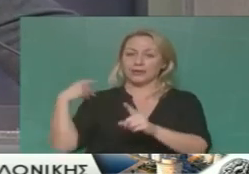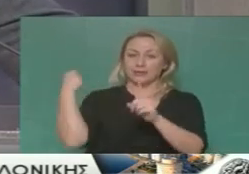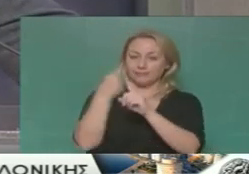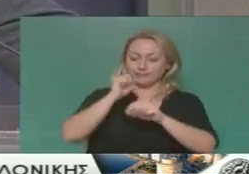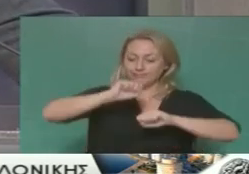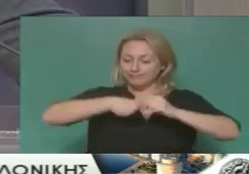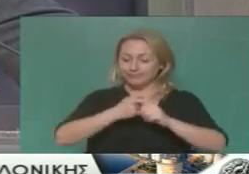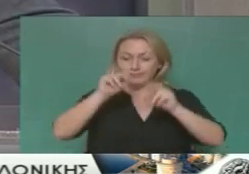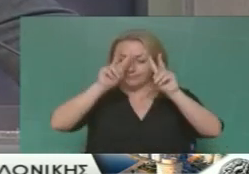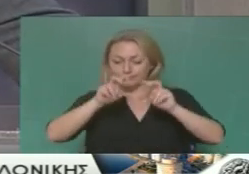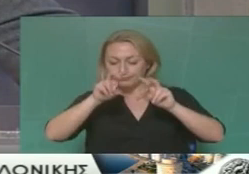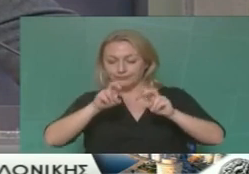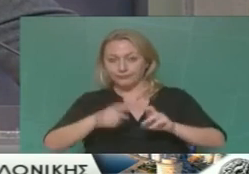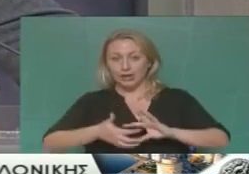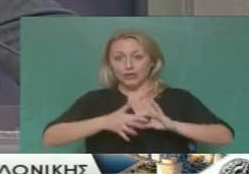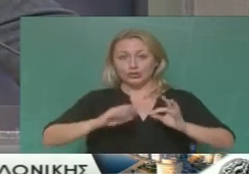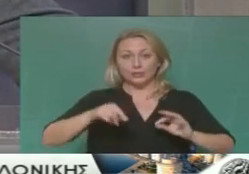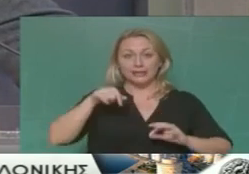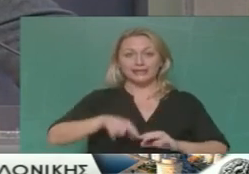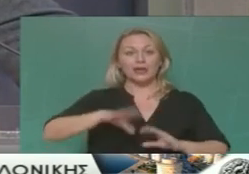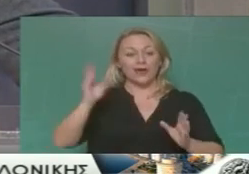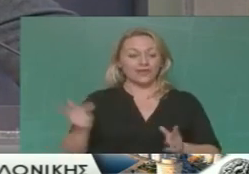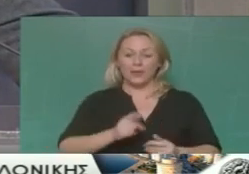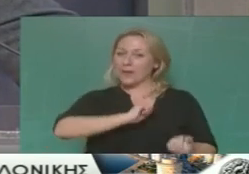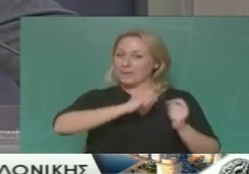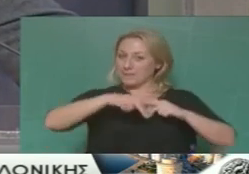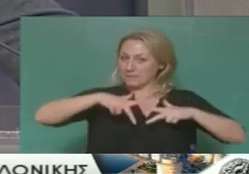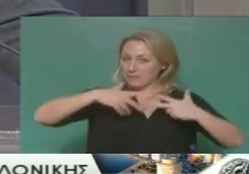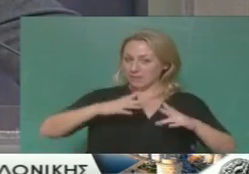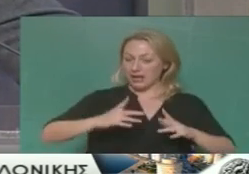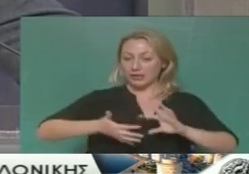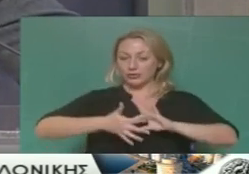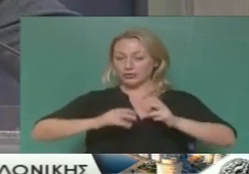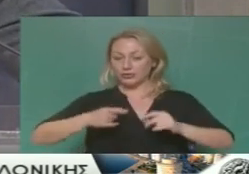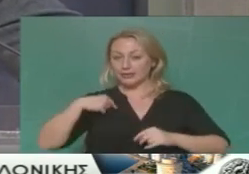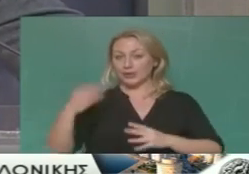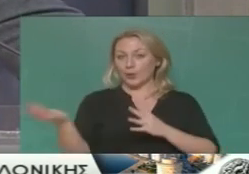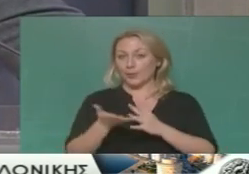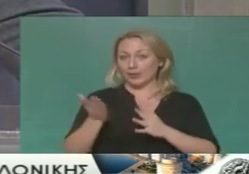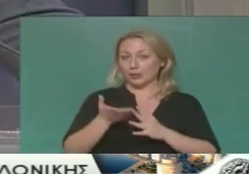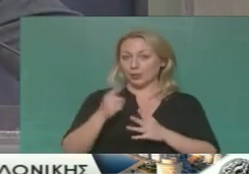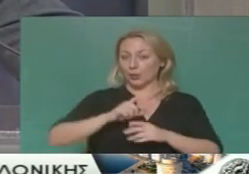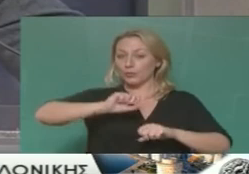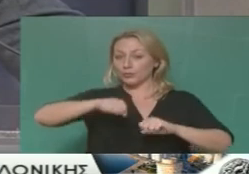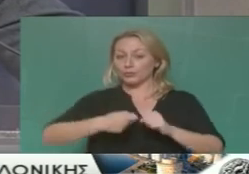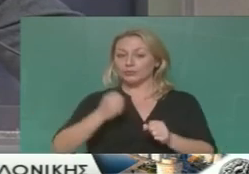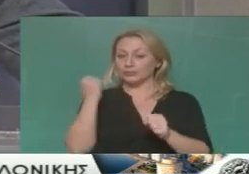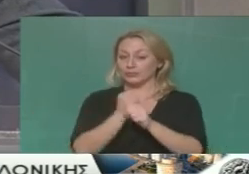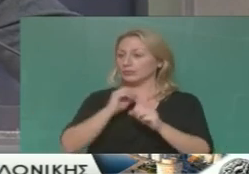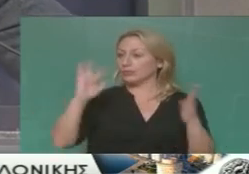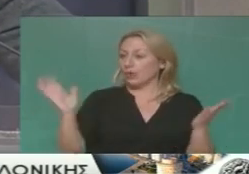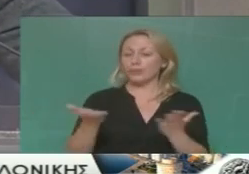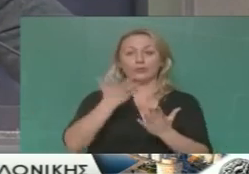για αυτό το πράγμα, σαν σωματείο, από τη στιγμή της κρατικοποίησης και μετά σαν σωματείο μετόχων, και είμαστε στη